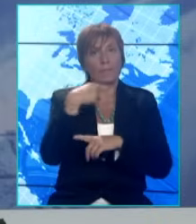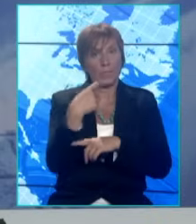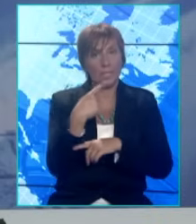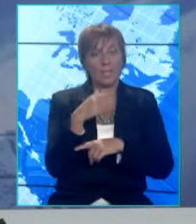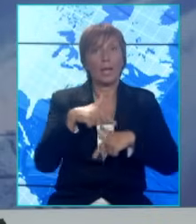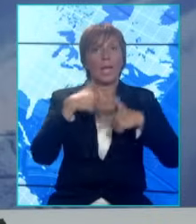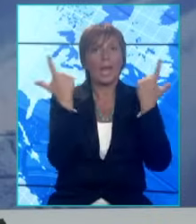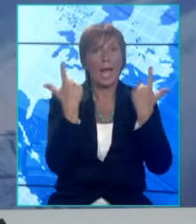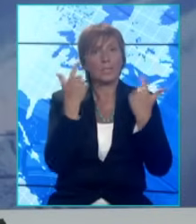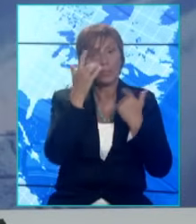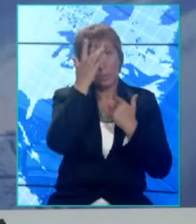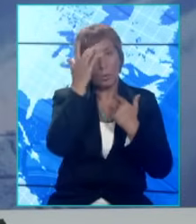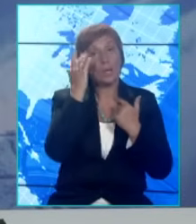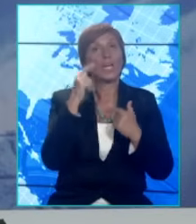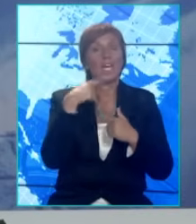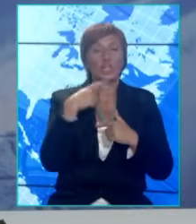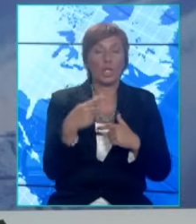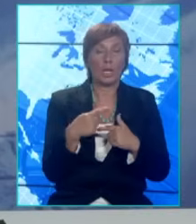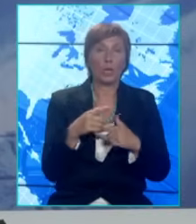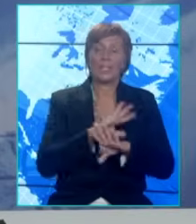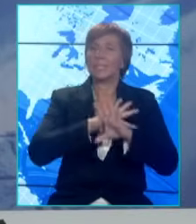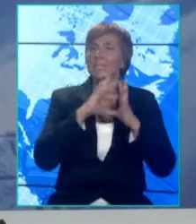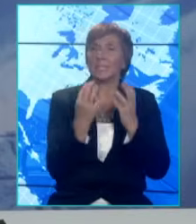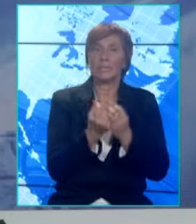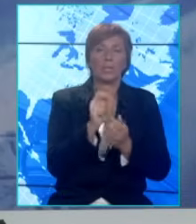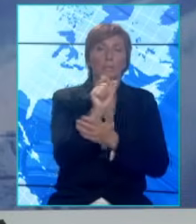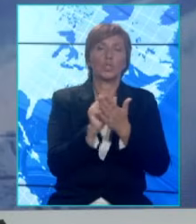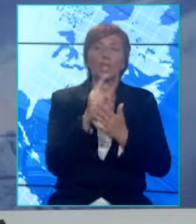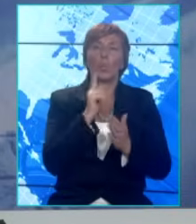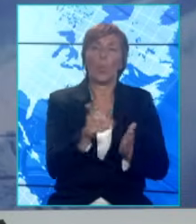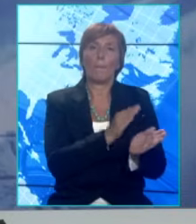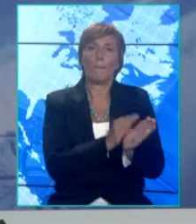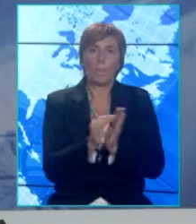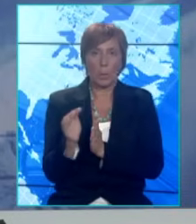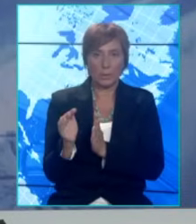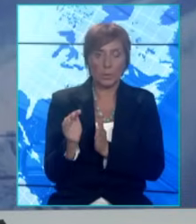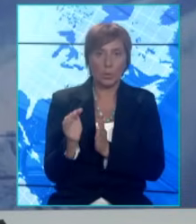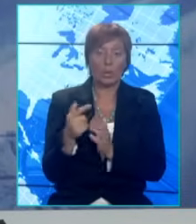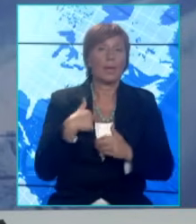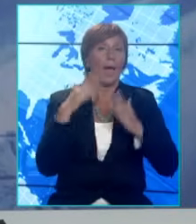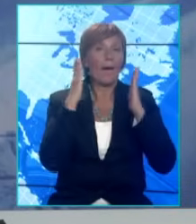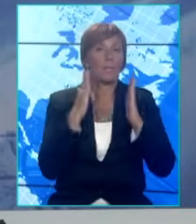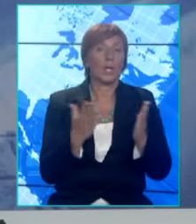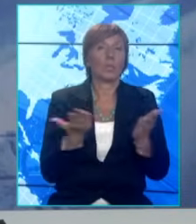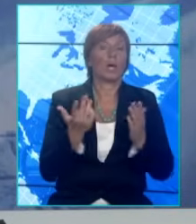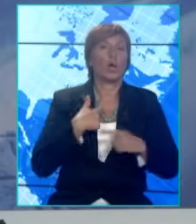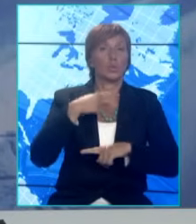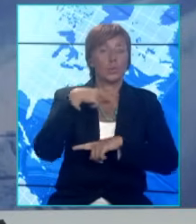definirano i vrlo jasno rečeno svim sudionicima u procesu. Ja vjerujem da, kao što